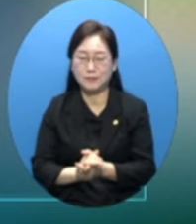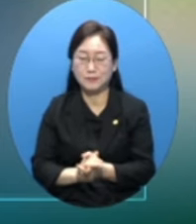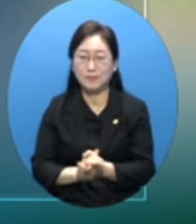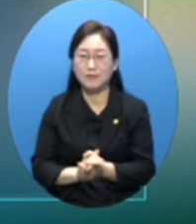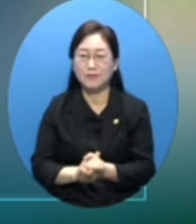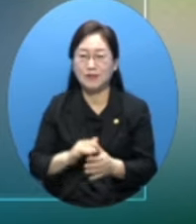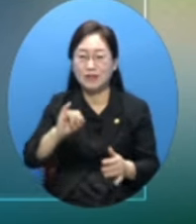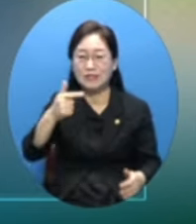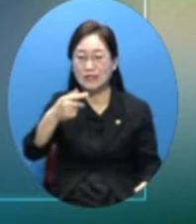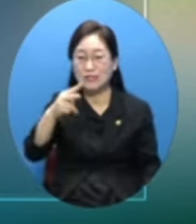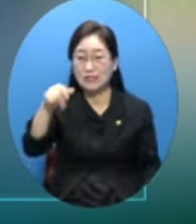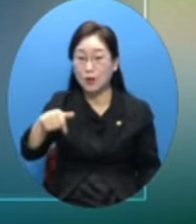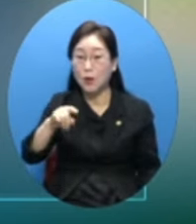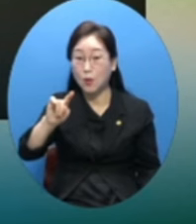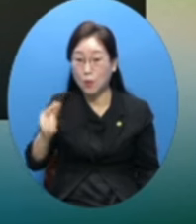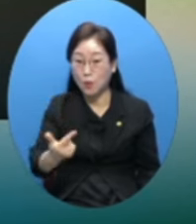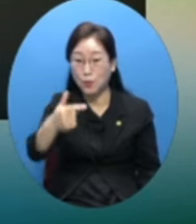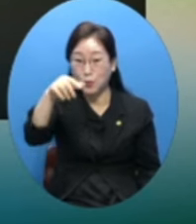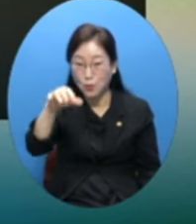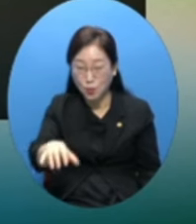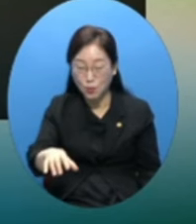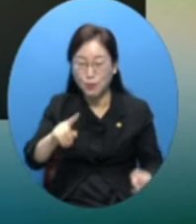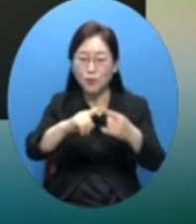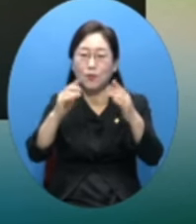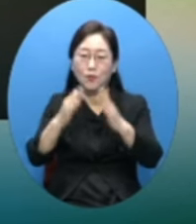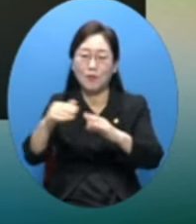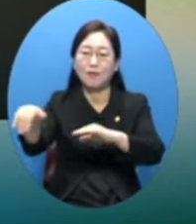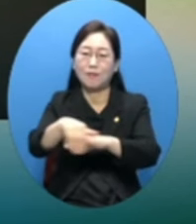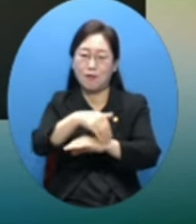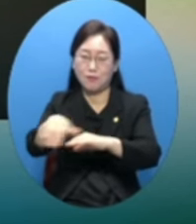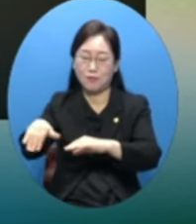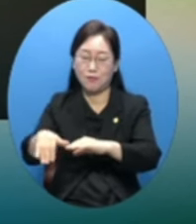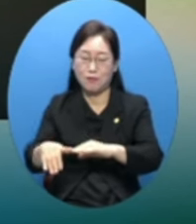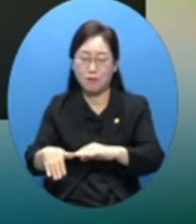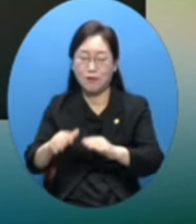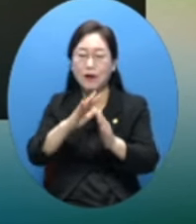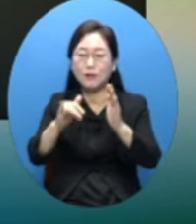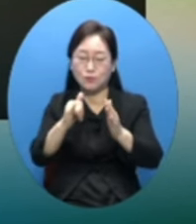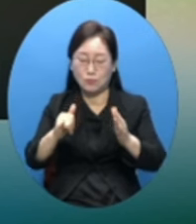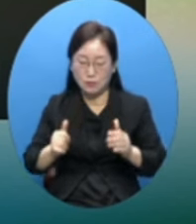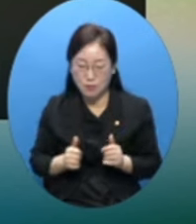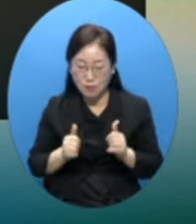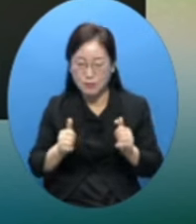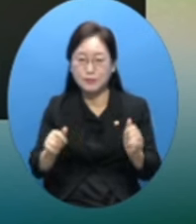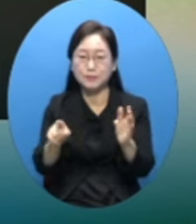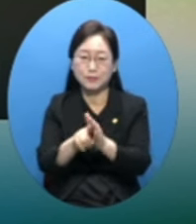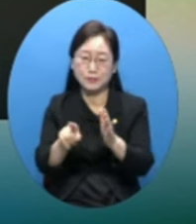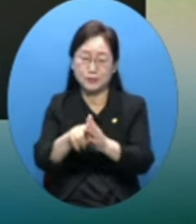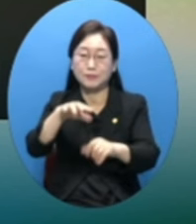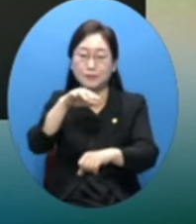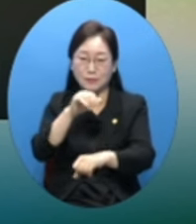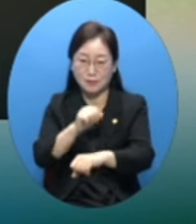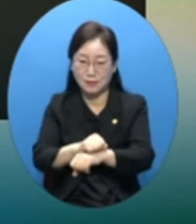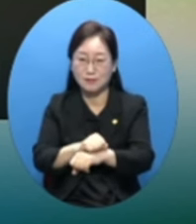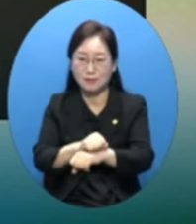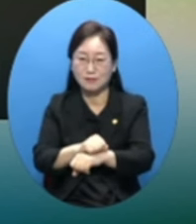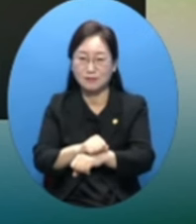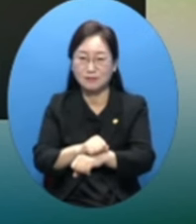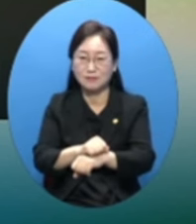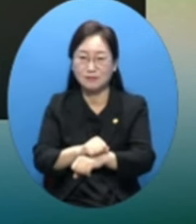인도원에 위치한 안양 동북교회 온 가족이 출석하며 신앙생활을 열심히 잘하는